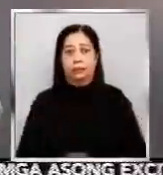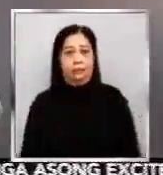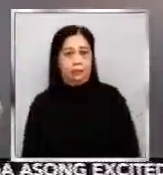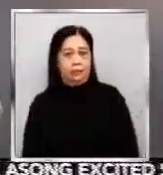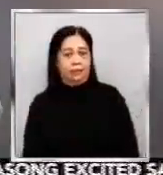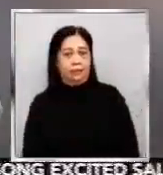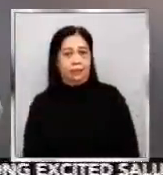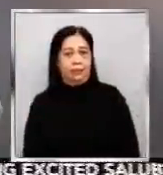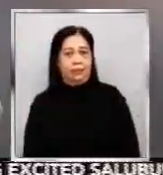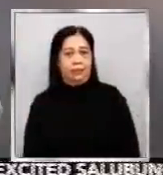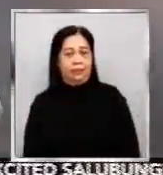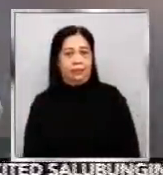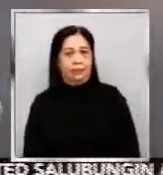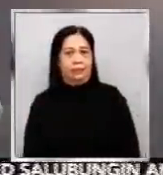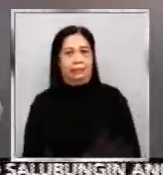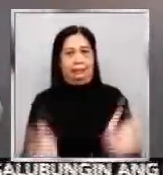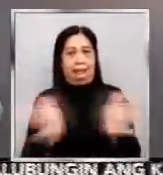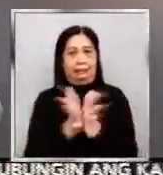Tsanggihan,